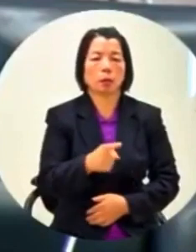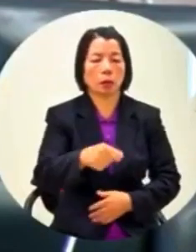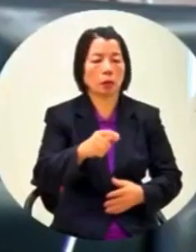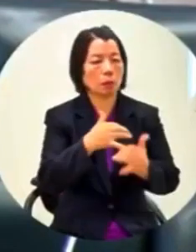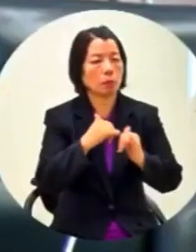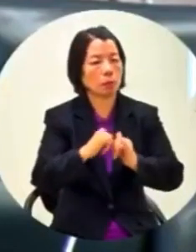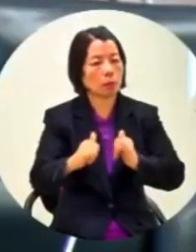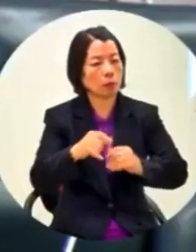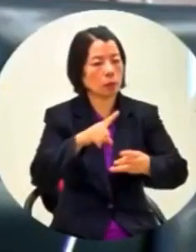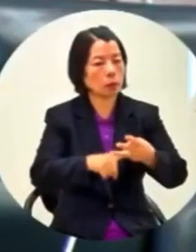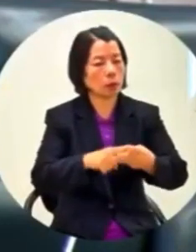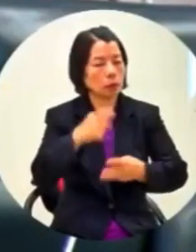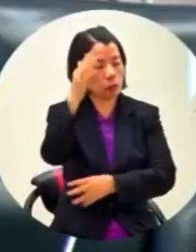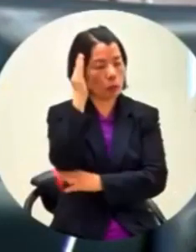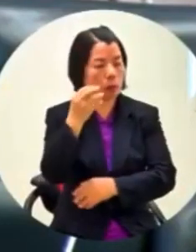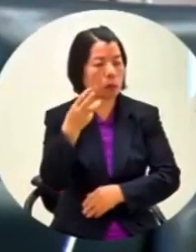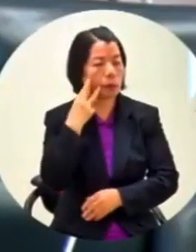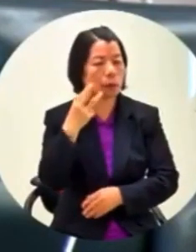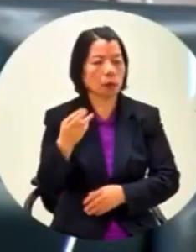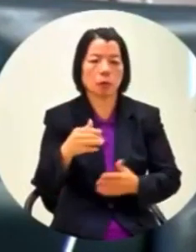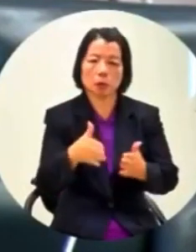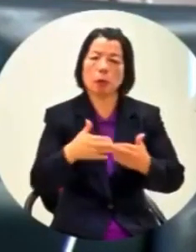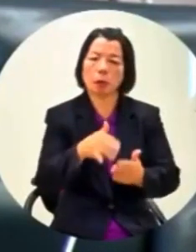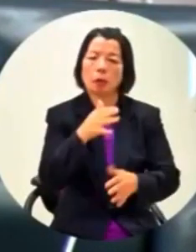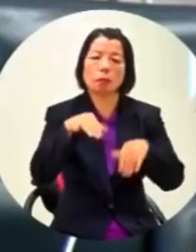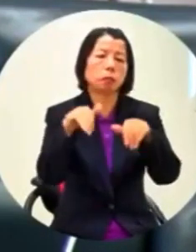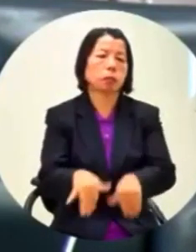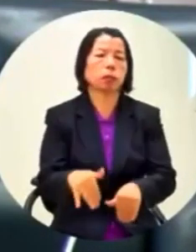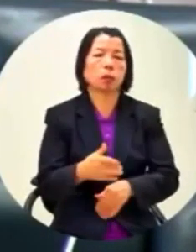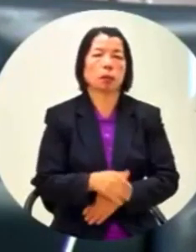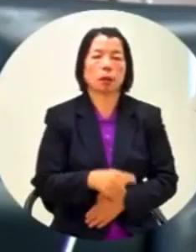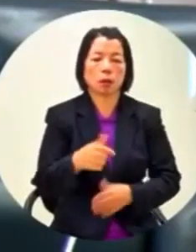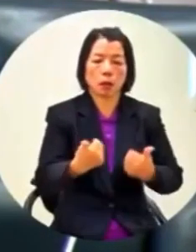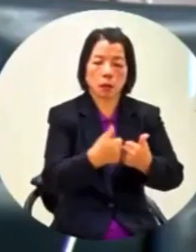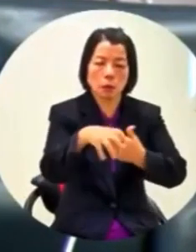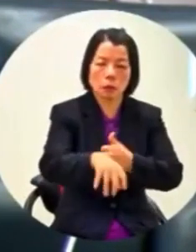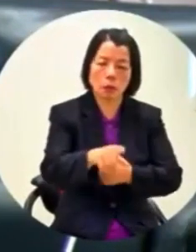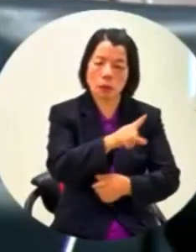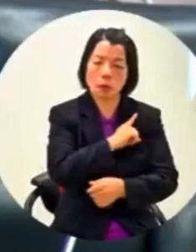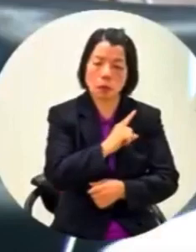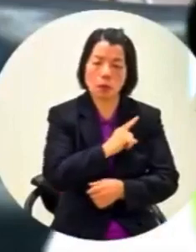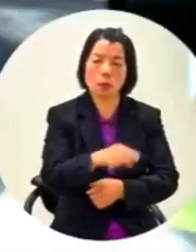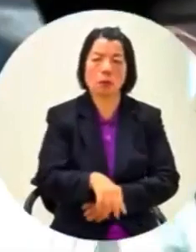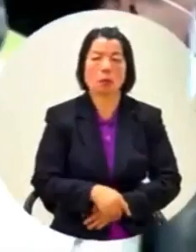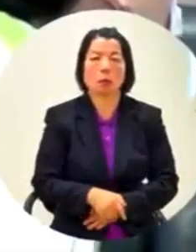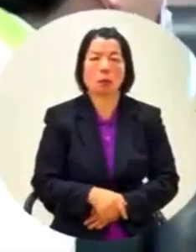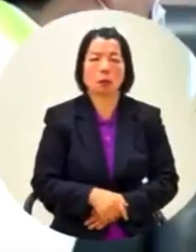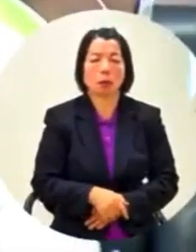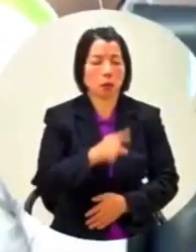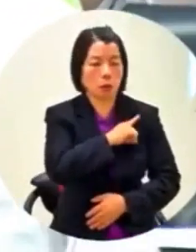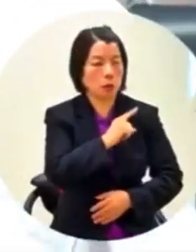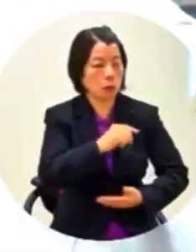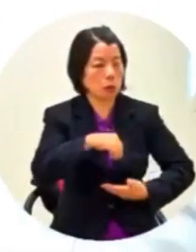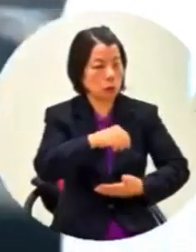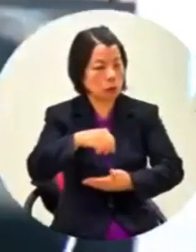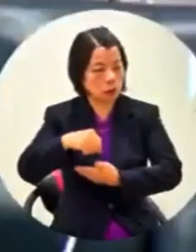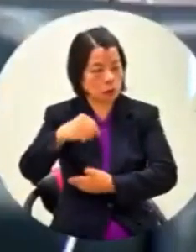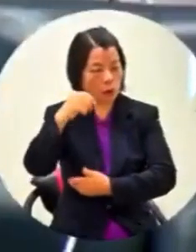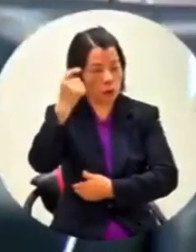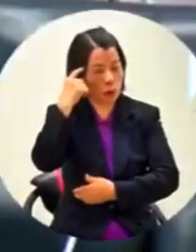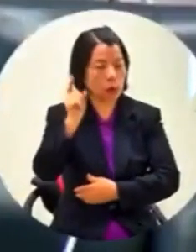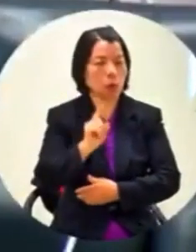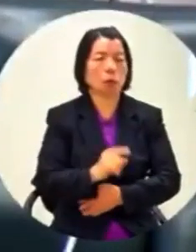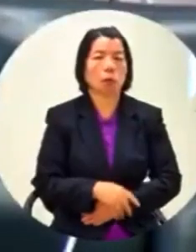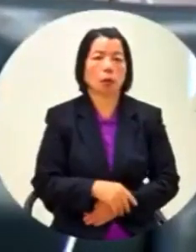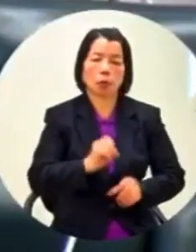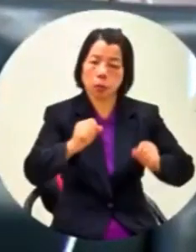治，怎么会倒退到这样。我想大家在议会里面各自有不同的政治立场，不同的想法，大家有不同